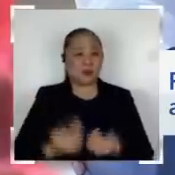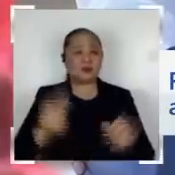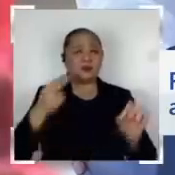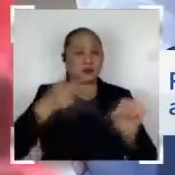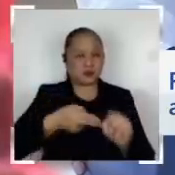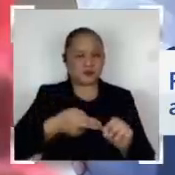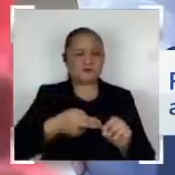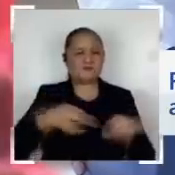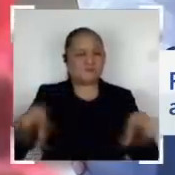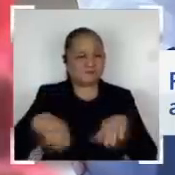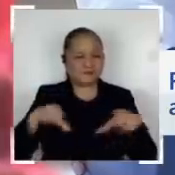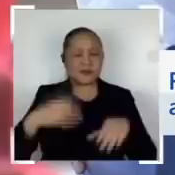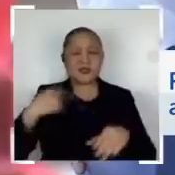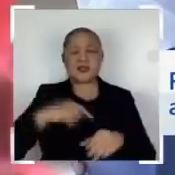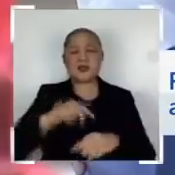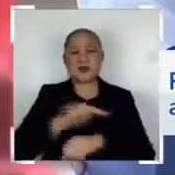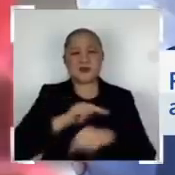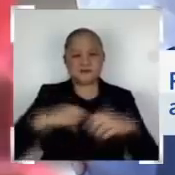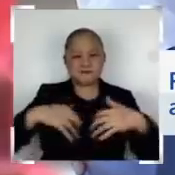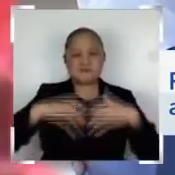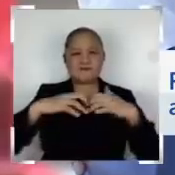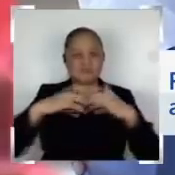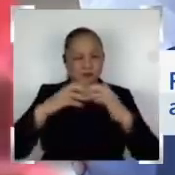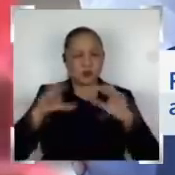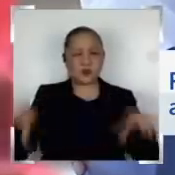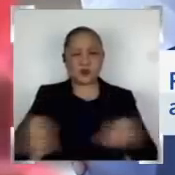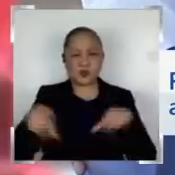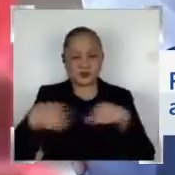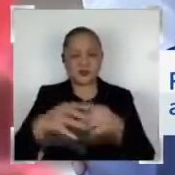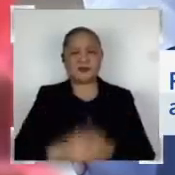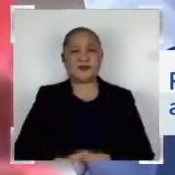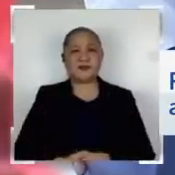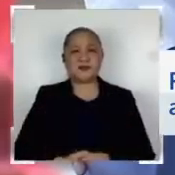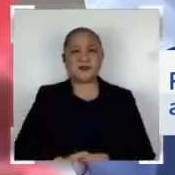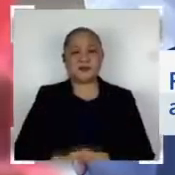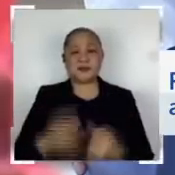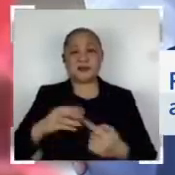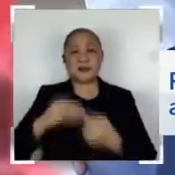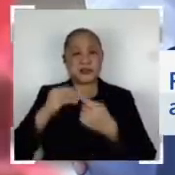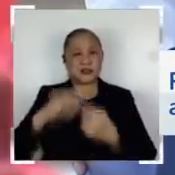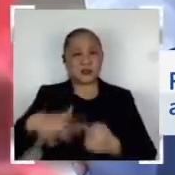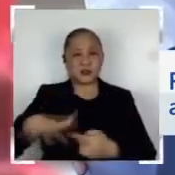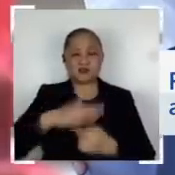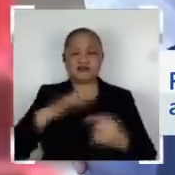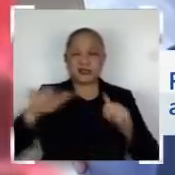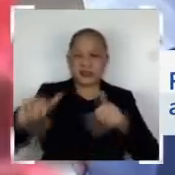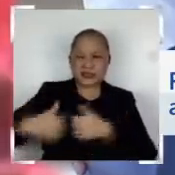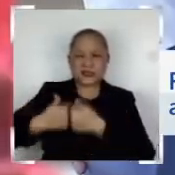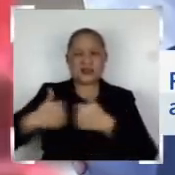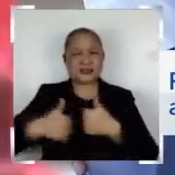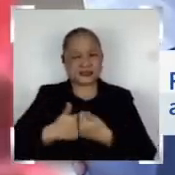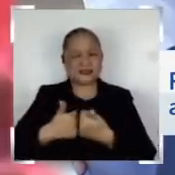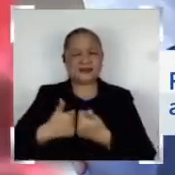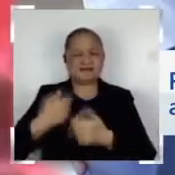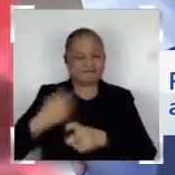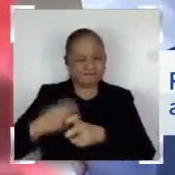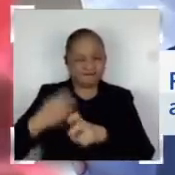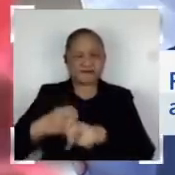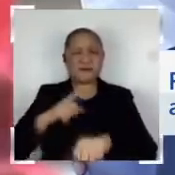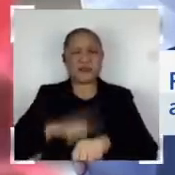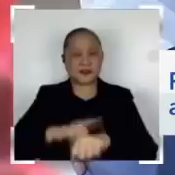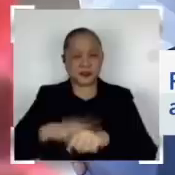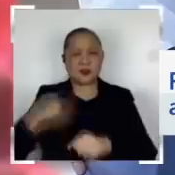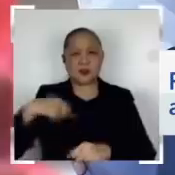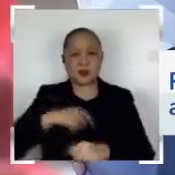our nation-building efforts, especially those challenging times when we have to secure